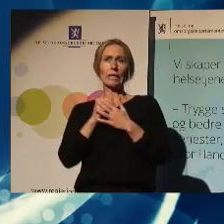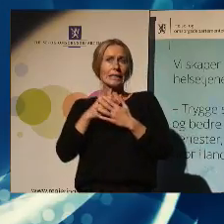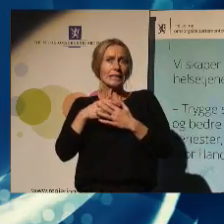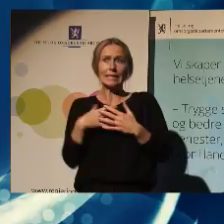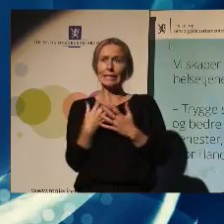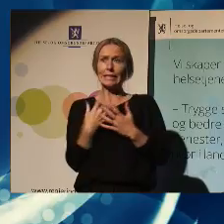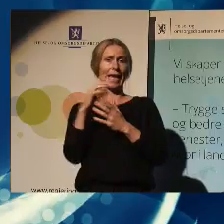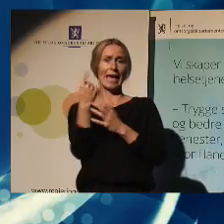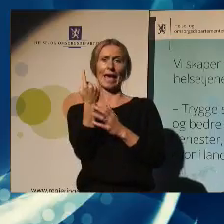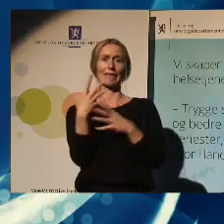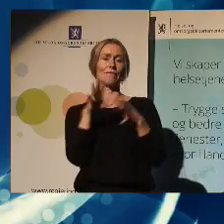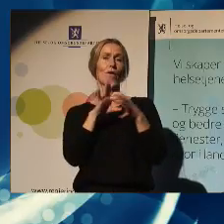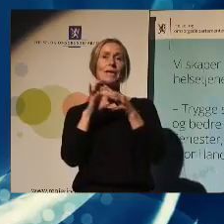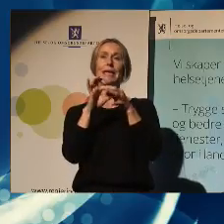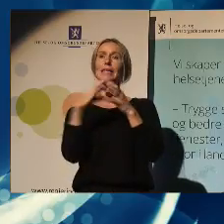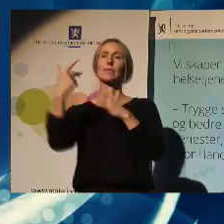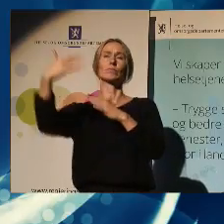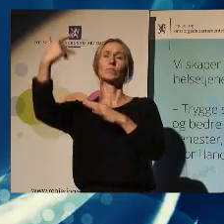som dro?